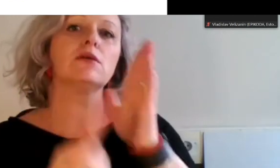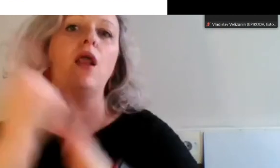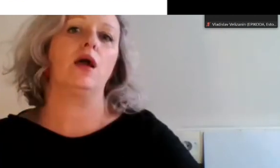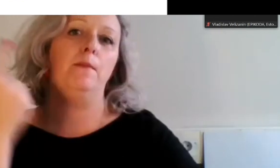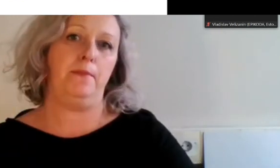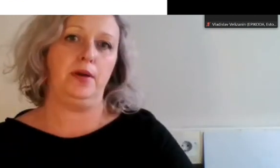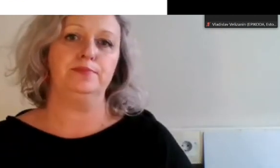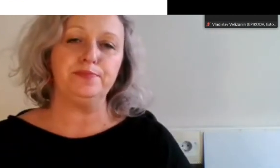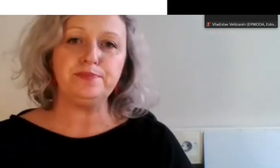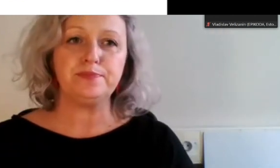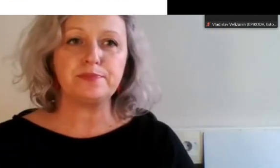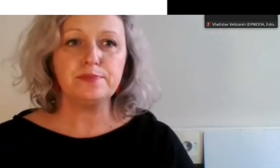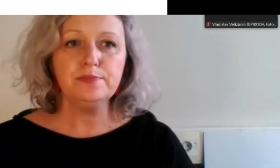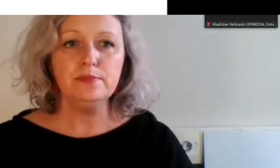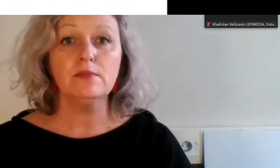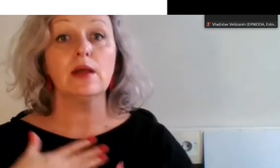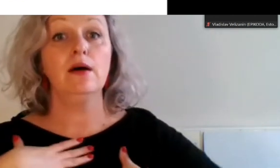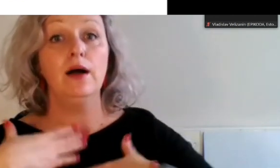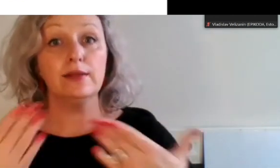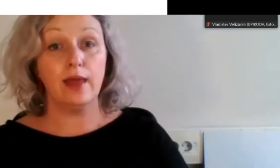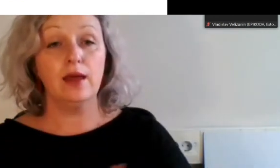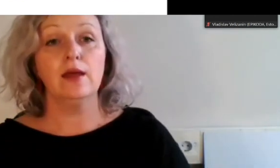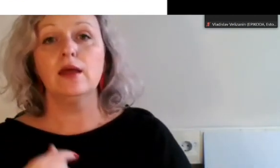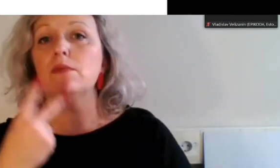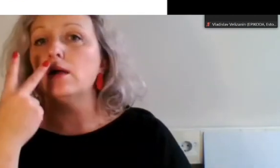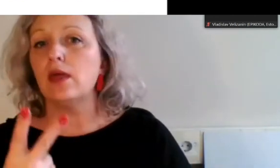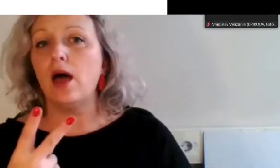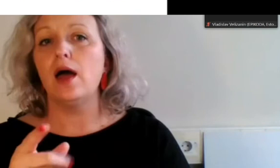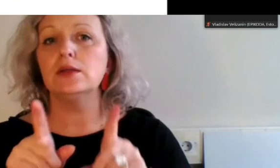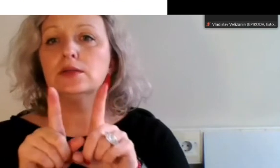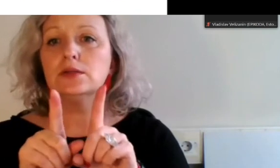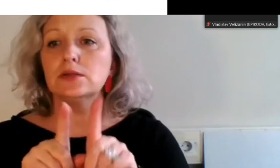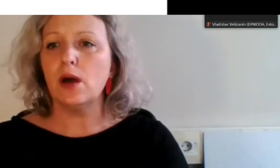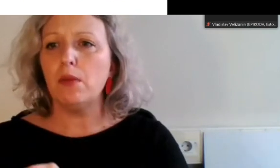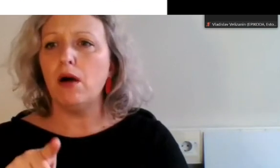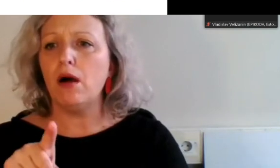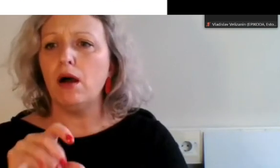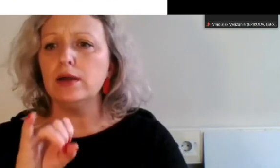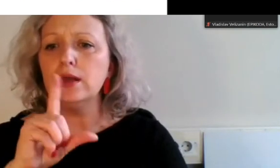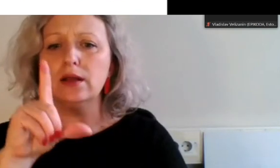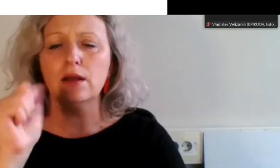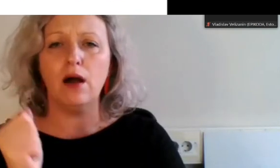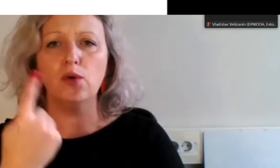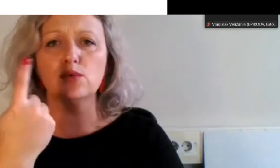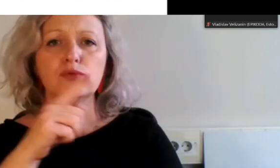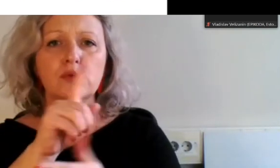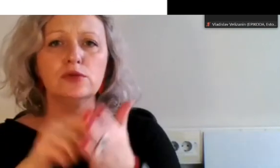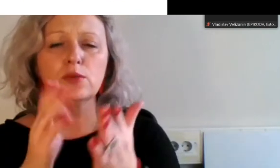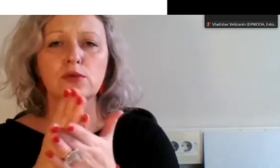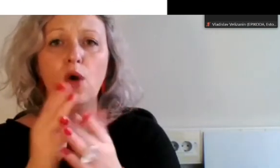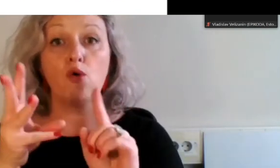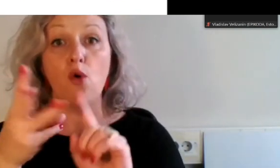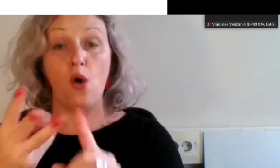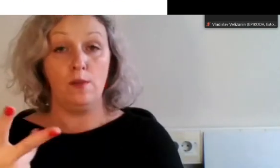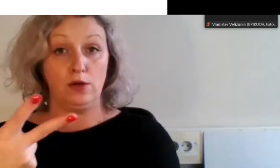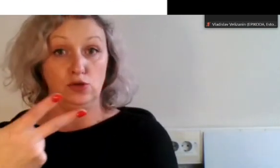korda Eestis üle 65-aastased inimesed saavad riigi kulul vaktsineerida. Nii et küsige